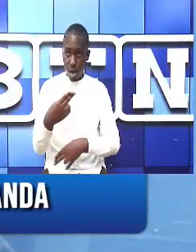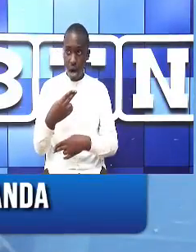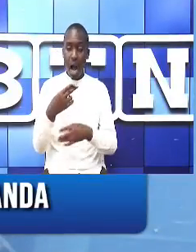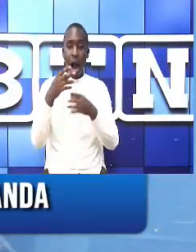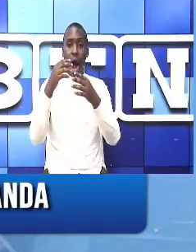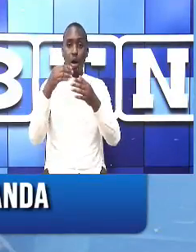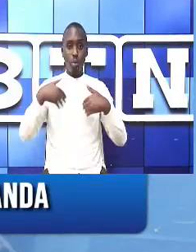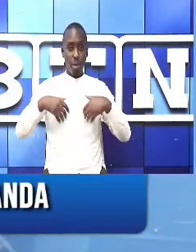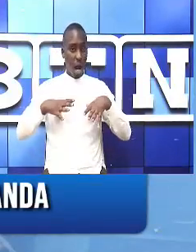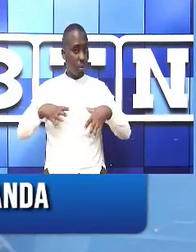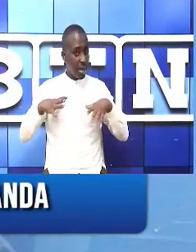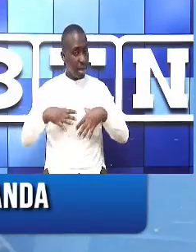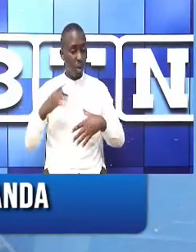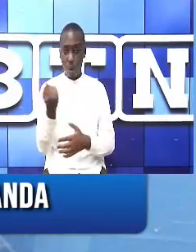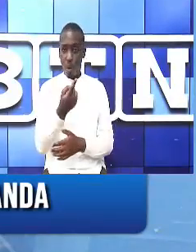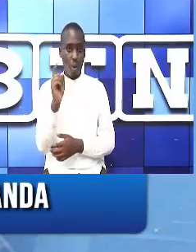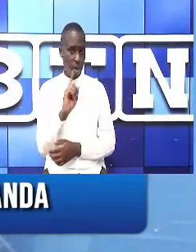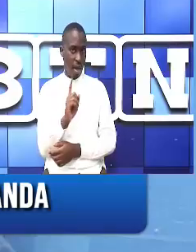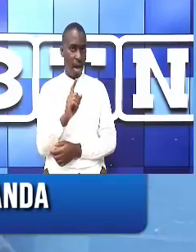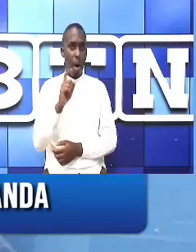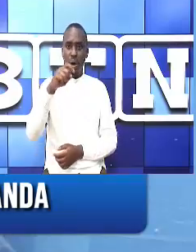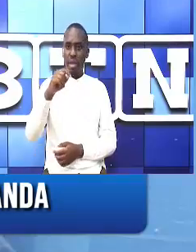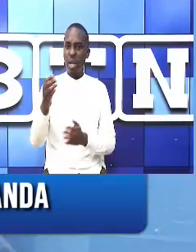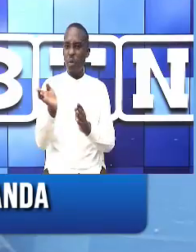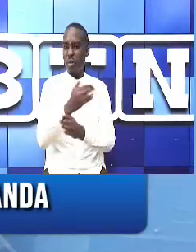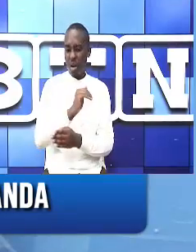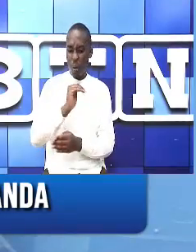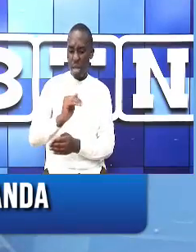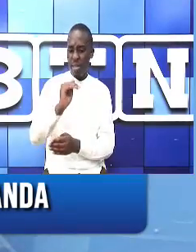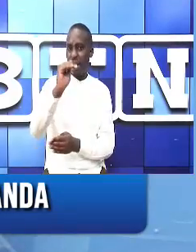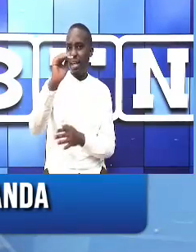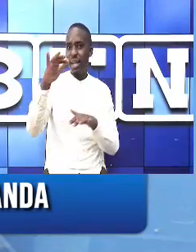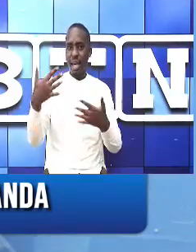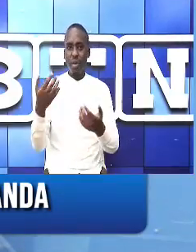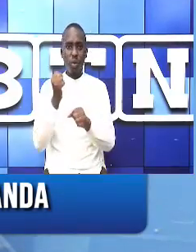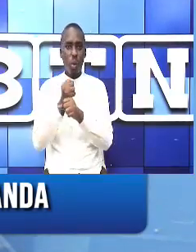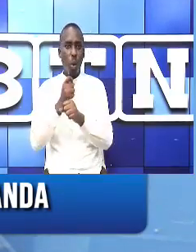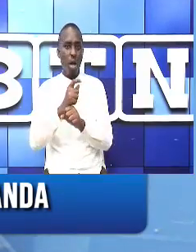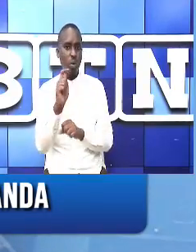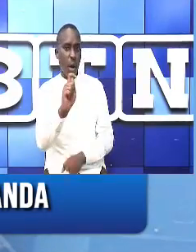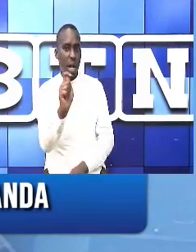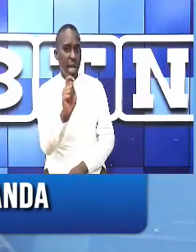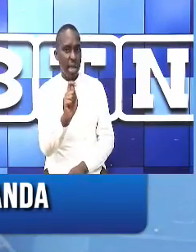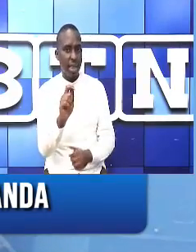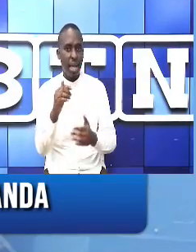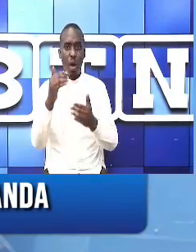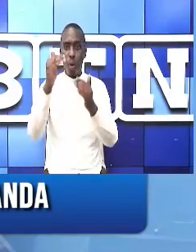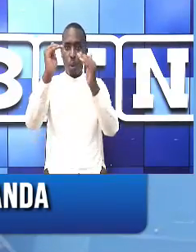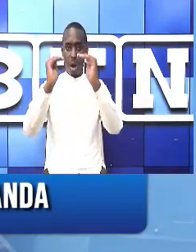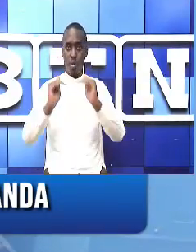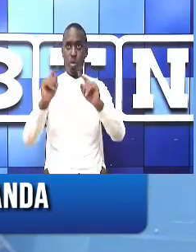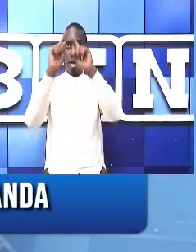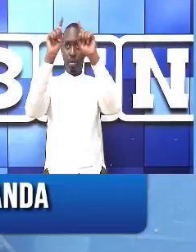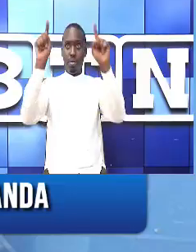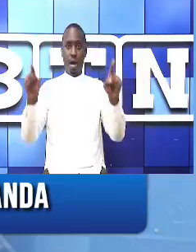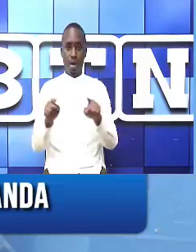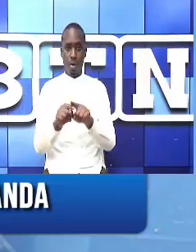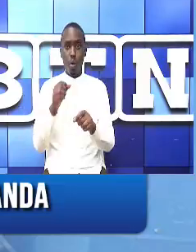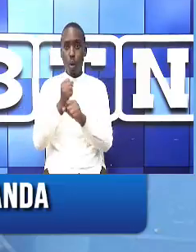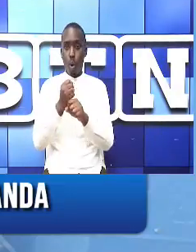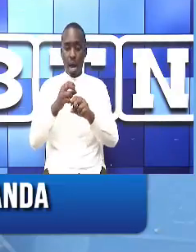ari ubw'ingingo gusa aho bakeneye gukuraho esikariye gutunganya za tuwarete kumanura ibibaho gukora iyo ntebe